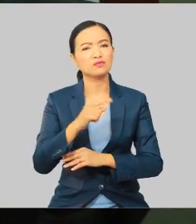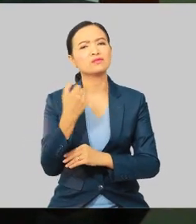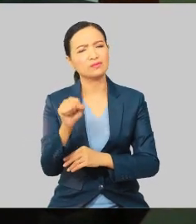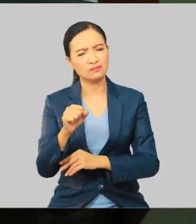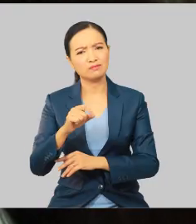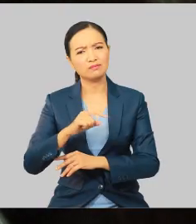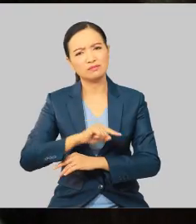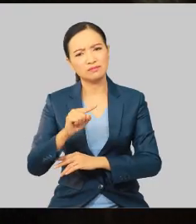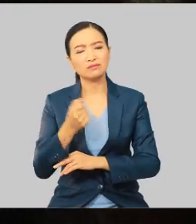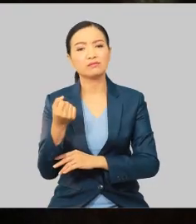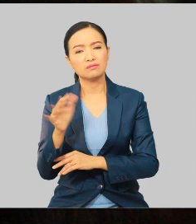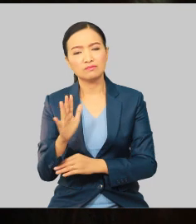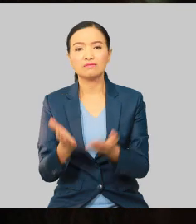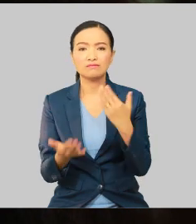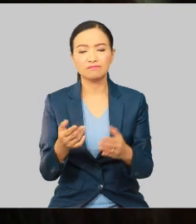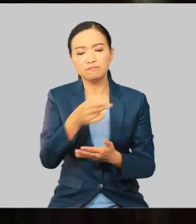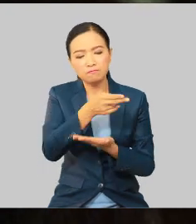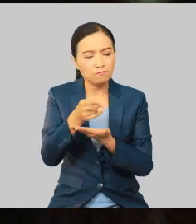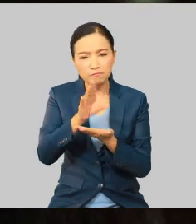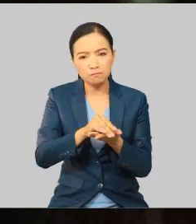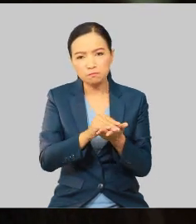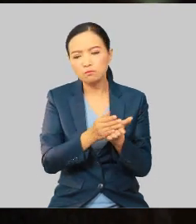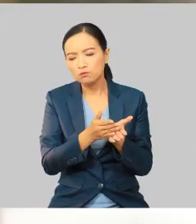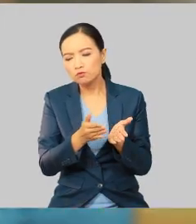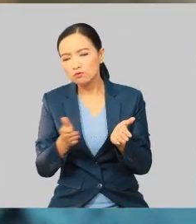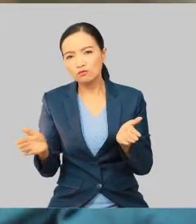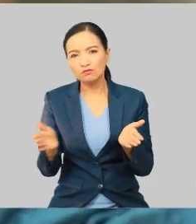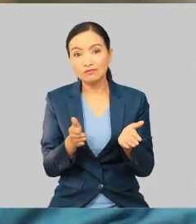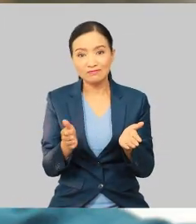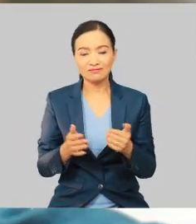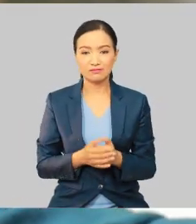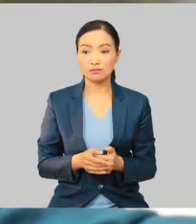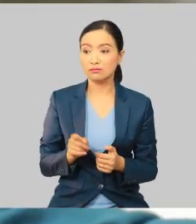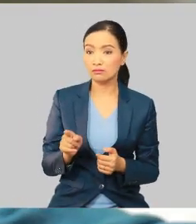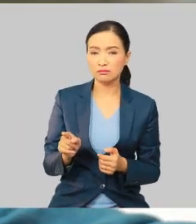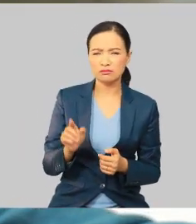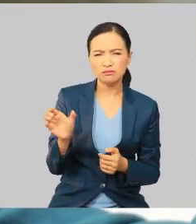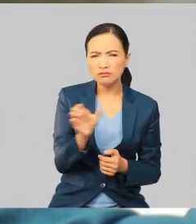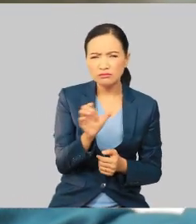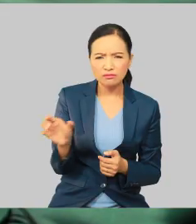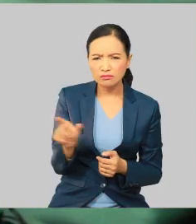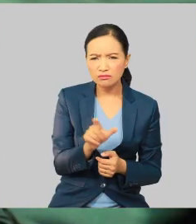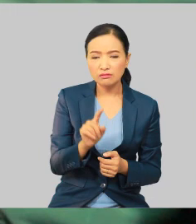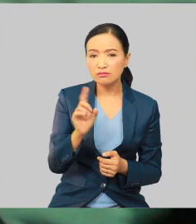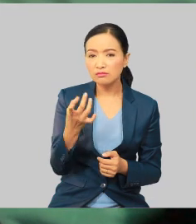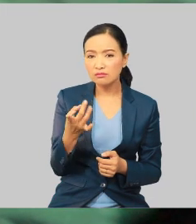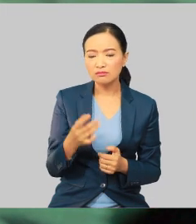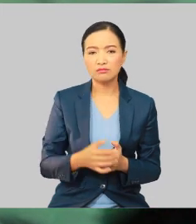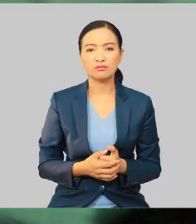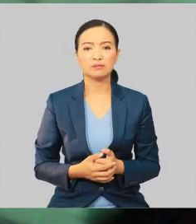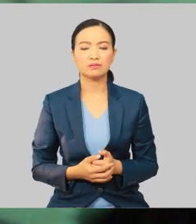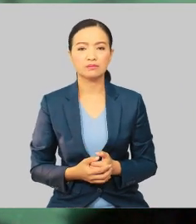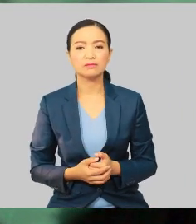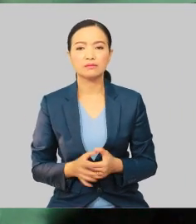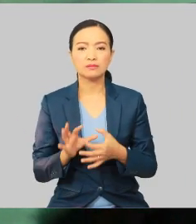วัน15วันแล้วแต่ความยาวของคลิปแล้วแต่ช่วงมีเวลา อย่างนี้ไหนต้องไล่ให้พี่ดูหน่อยว่าเป็นเรื่องราวอะไรบ้าง ก็เป็นเรื่องราว